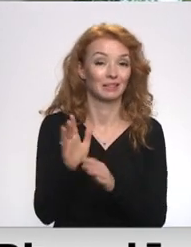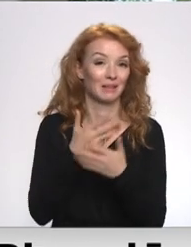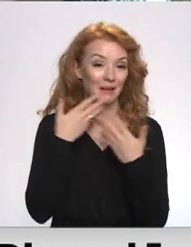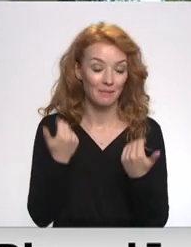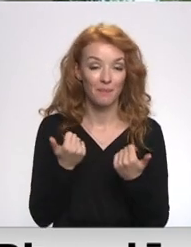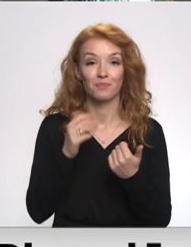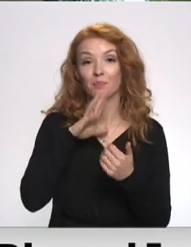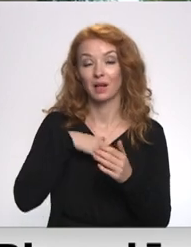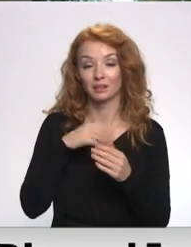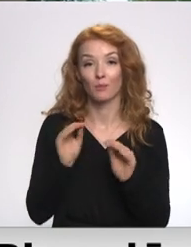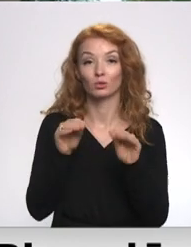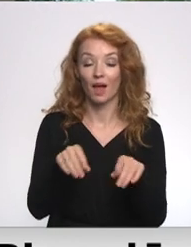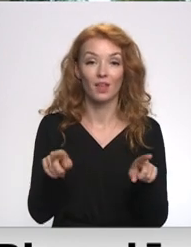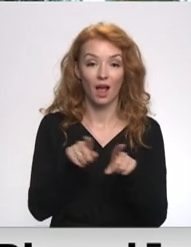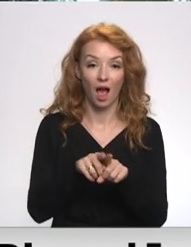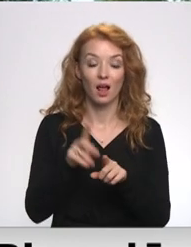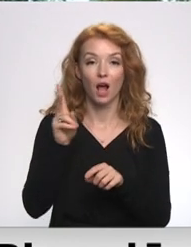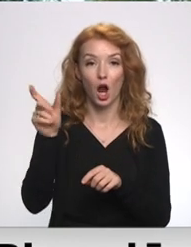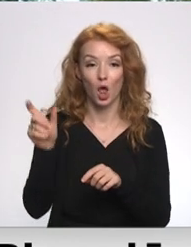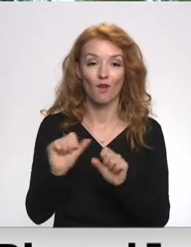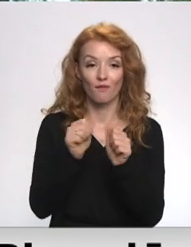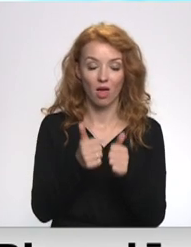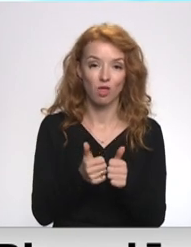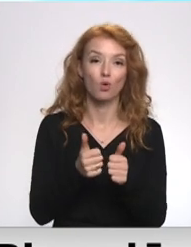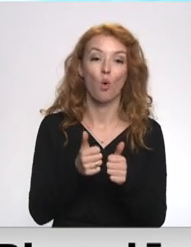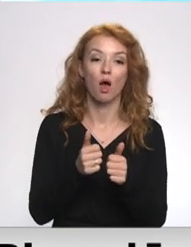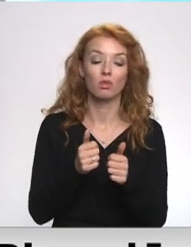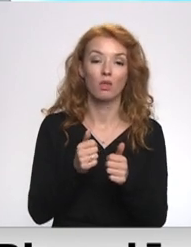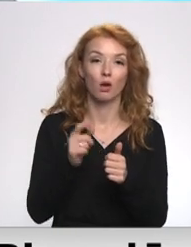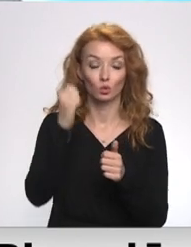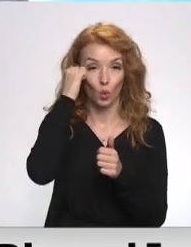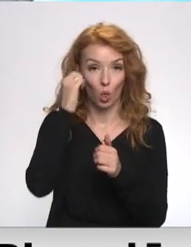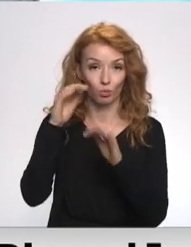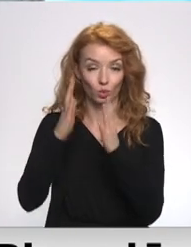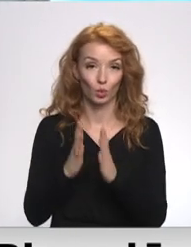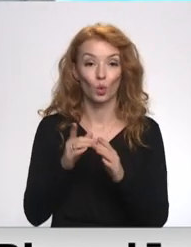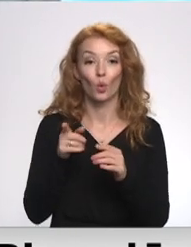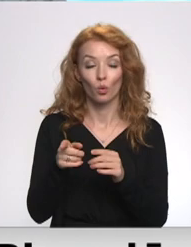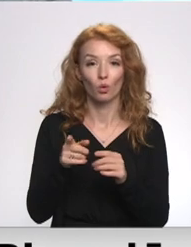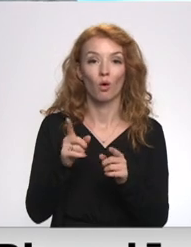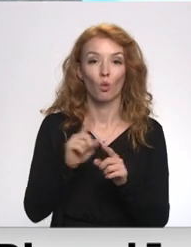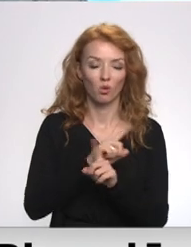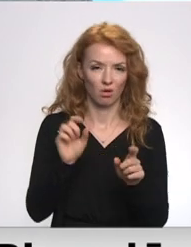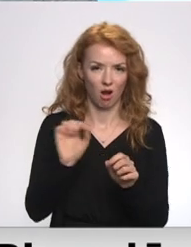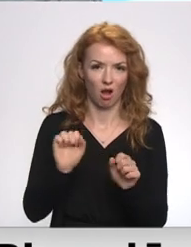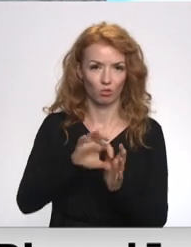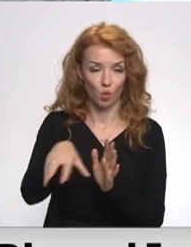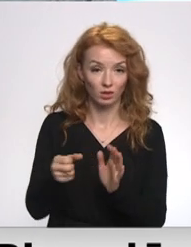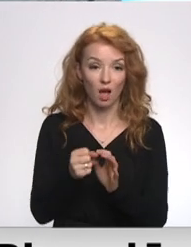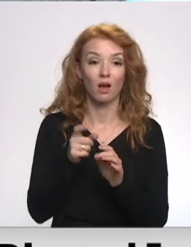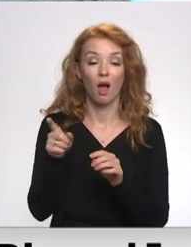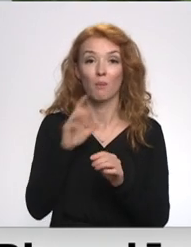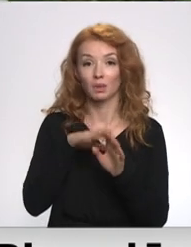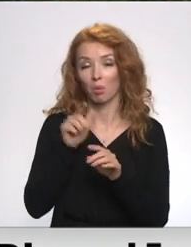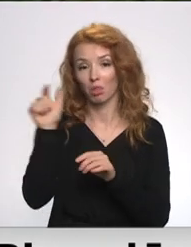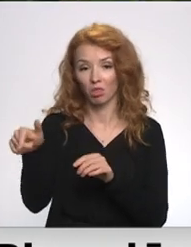pie pieminekļa tika uzstādīta arī Jāņa Karlova veidotā Andreja Pumpura bronzes skulptūra, kas gandrīz vien tika nozagta. Lai gan atrasta turpat grāvī